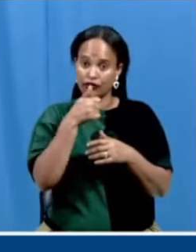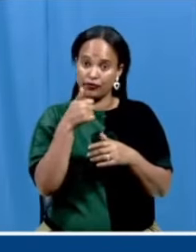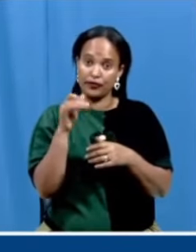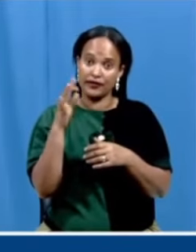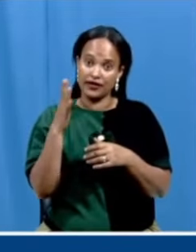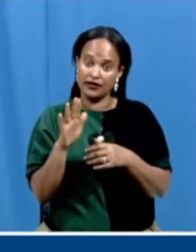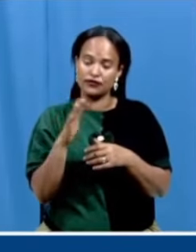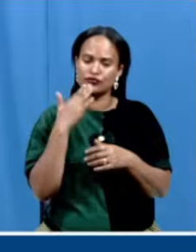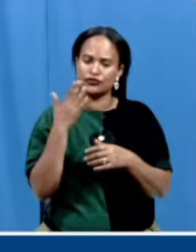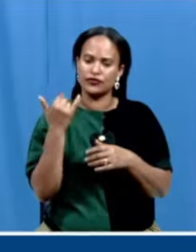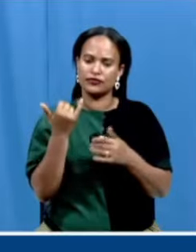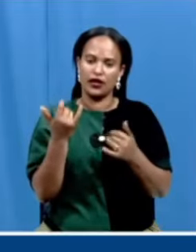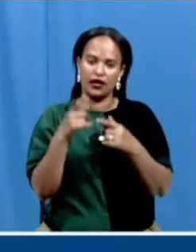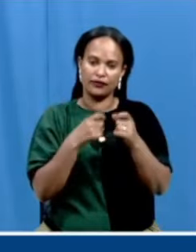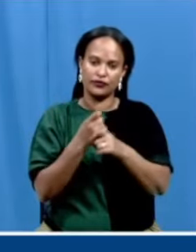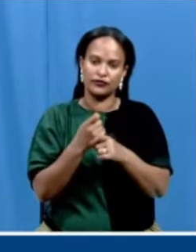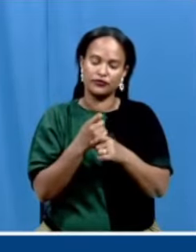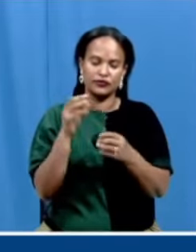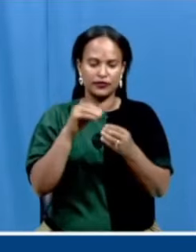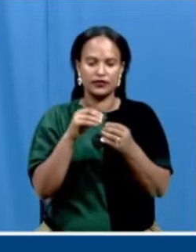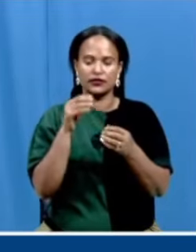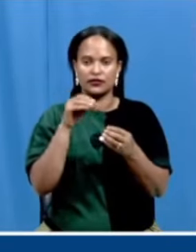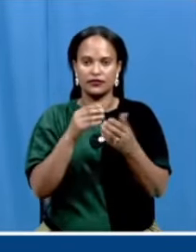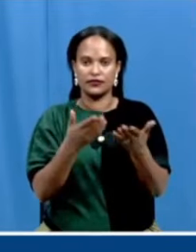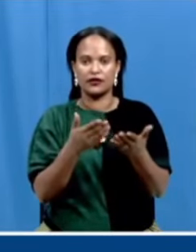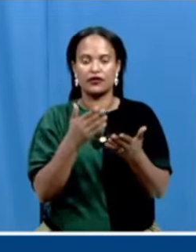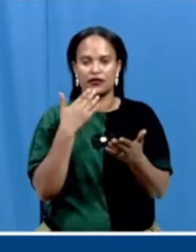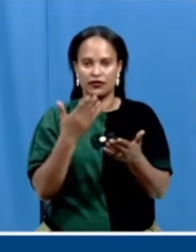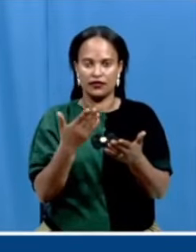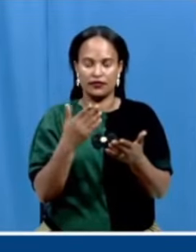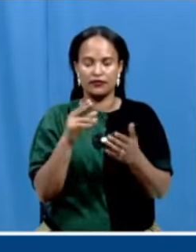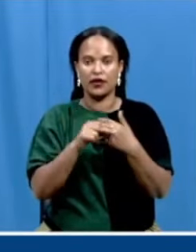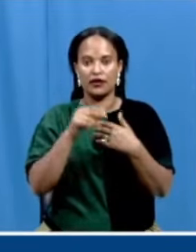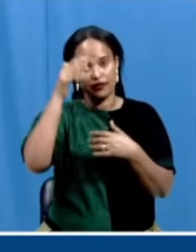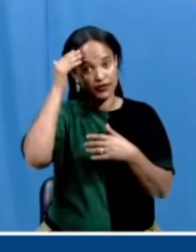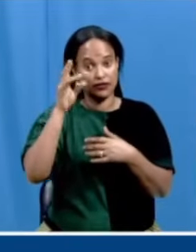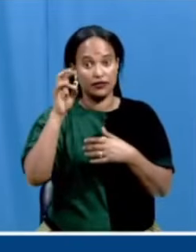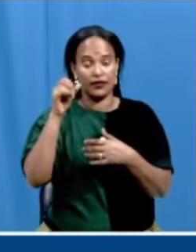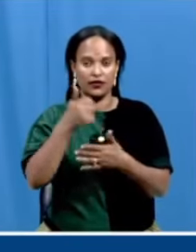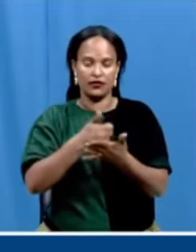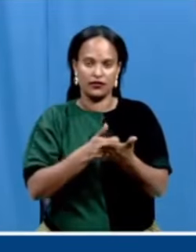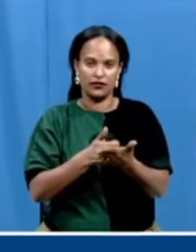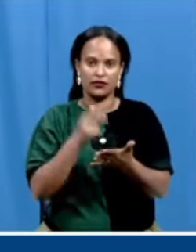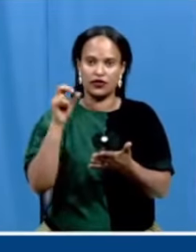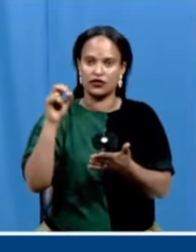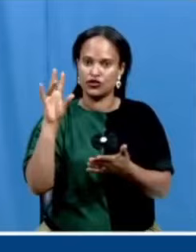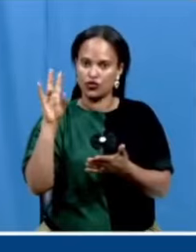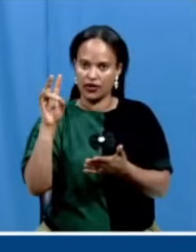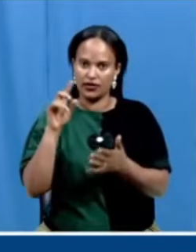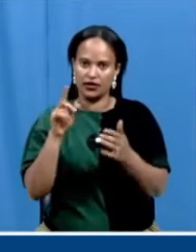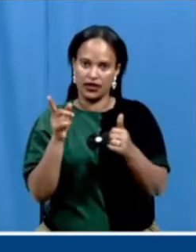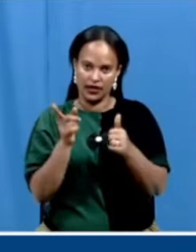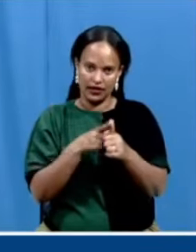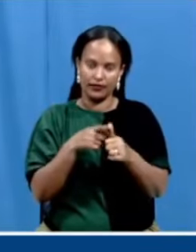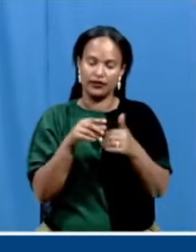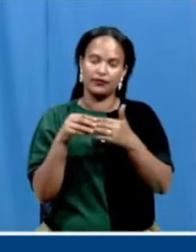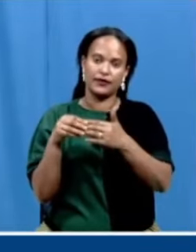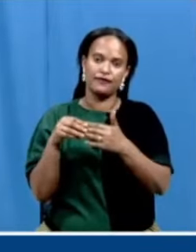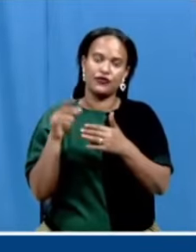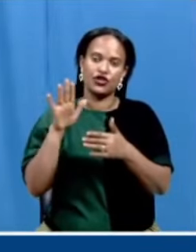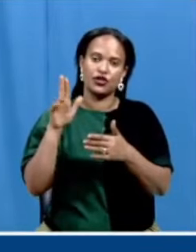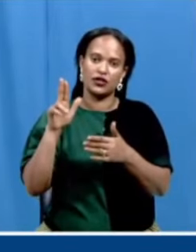ዝካ ብዘለጸ ክንቀርብና ዝብል ተስፋለኒ አንደኒ ንግድማት ዋንጫ ባንክ መሳ መቅለ 71 ደርታ በ37 ነጥብ ቀዳሚ ትኩይና ተመረህ